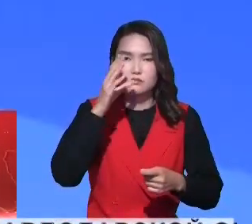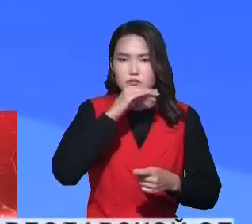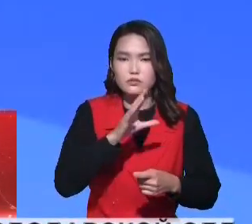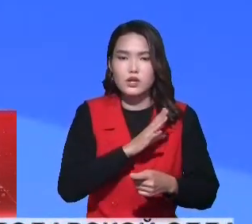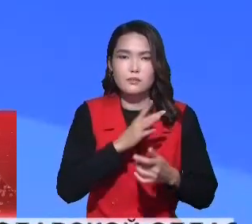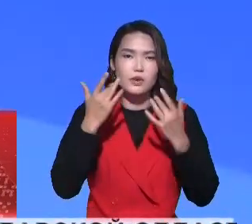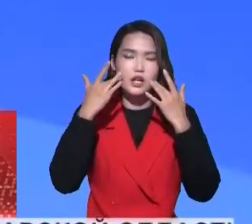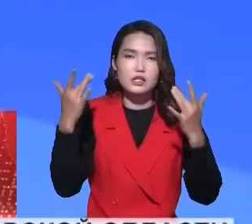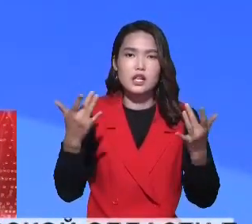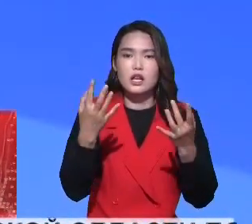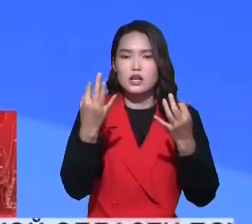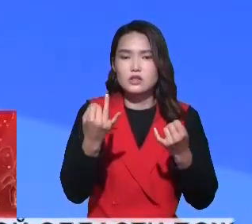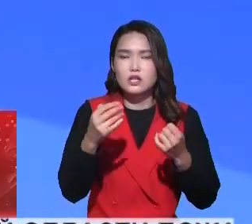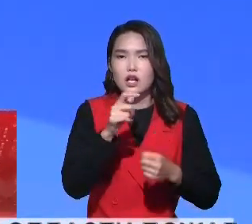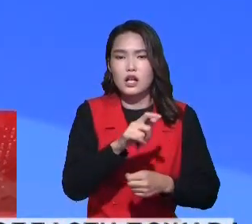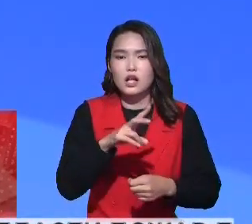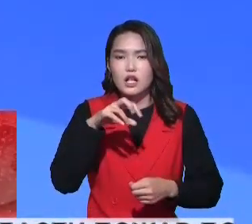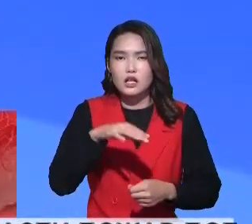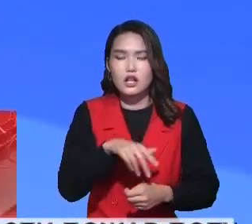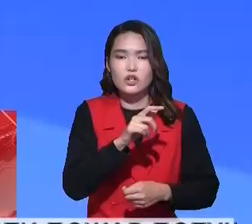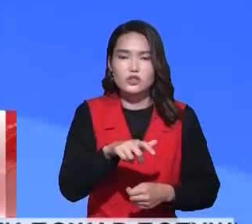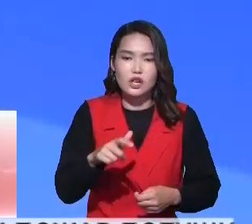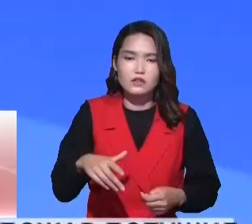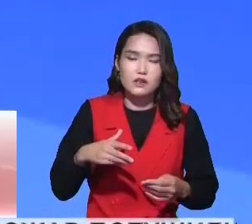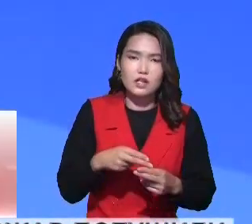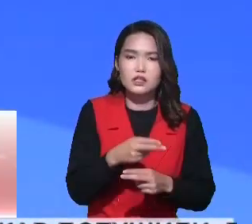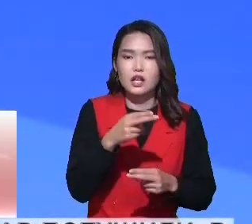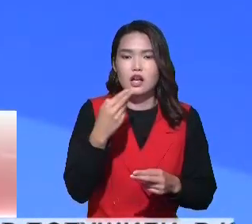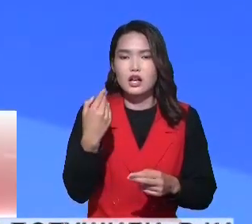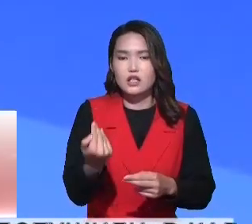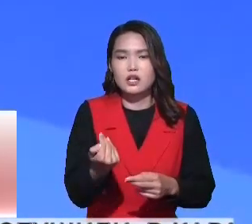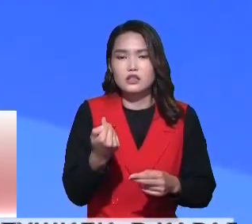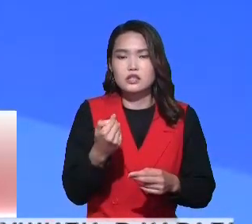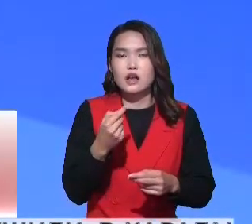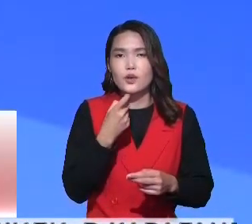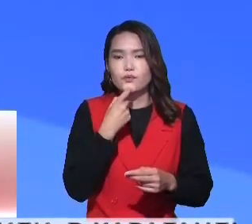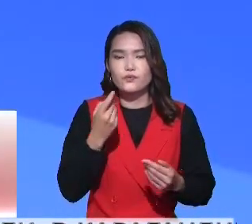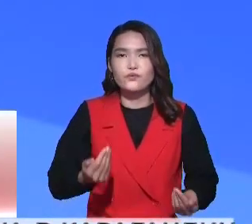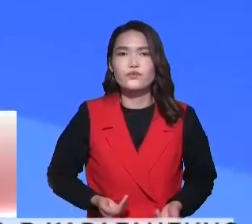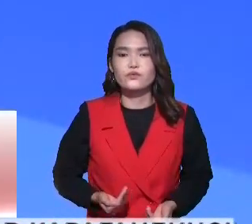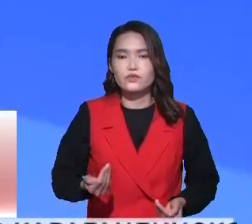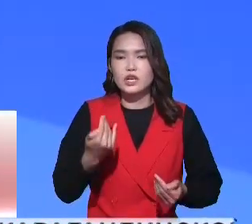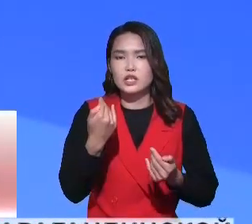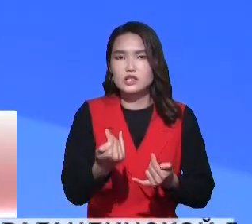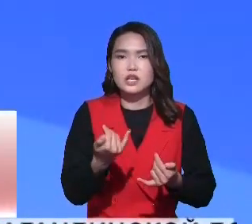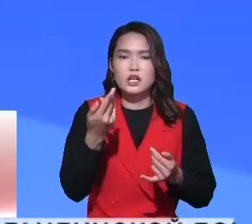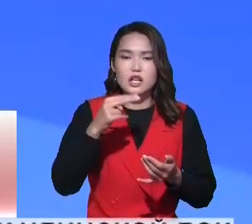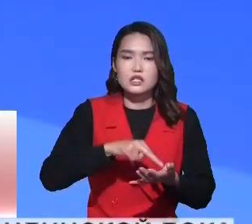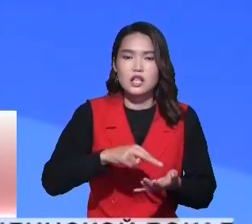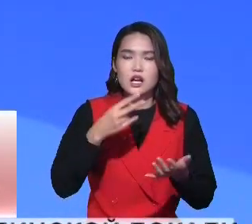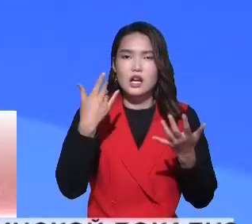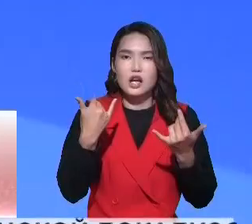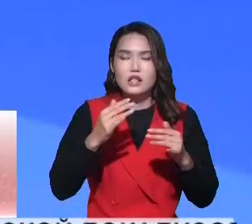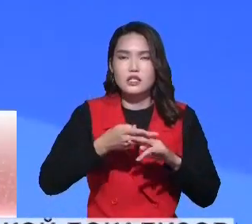последние несколько лет человечество столкнулось с беспрецедентными вызовами. Сегодня мир находится в